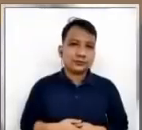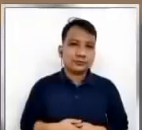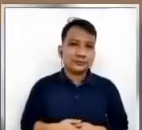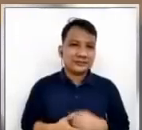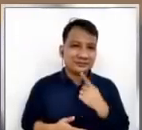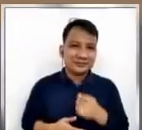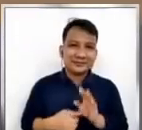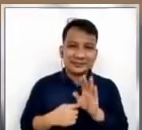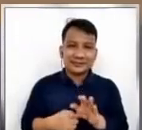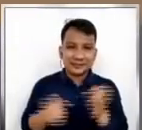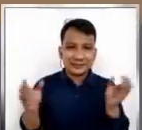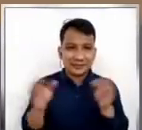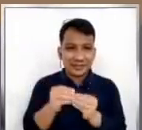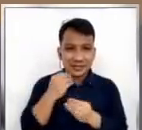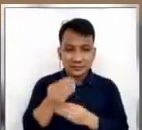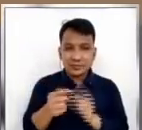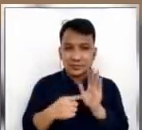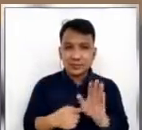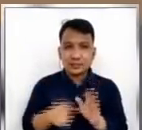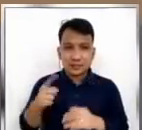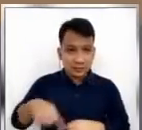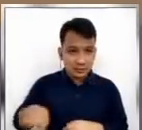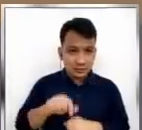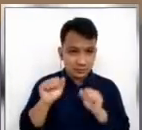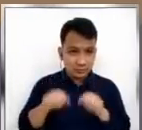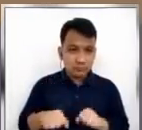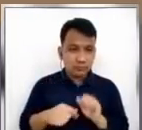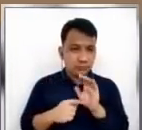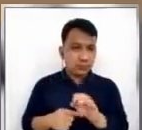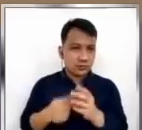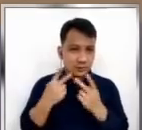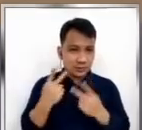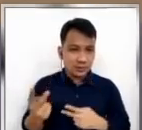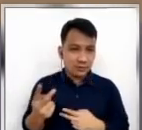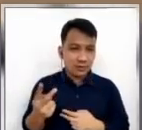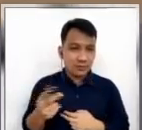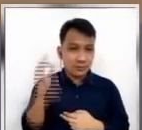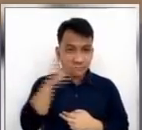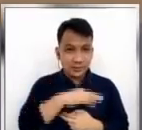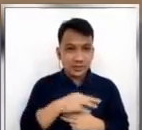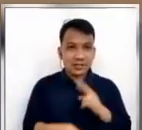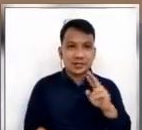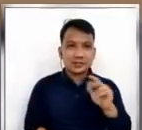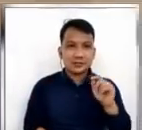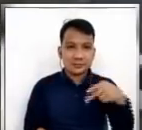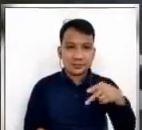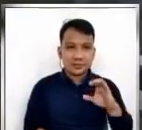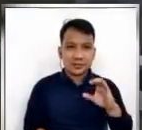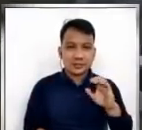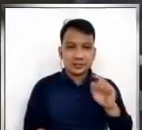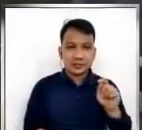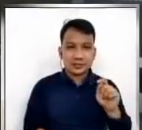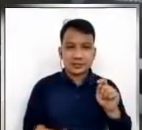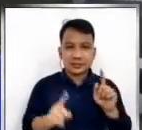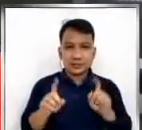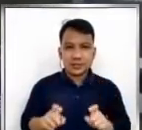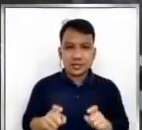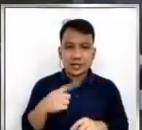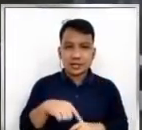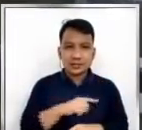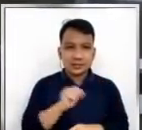Arestado sa Boracay ang dalawang turista dahil sa pagdadala ng pekeng RT-PCR test result. Ayon kay Acting Malay